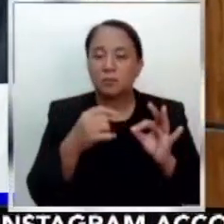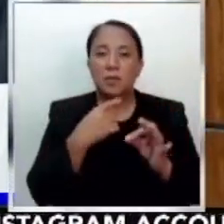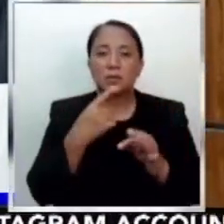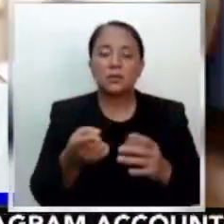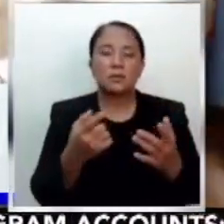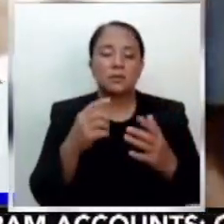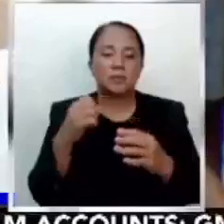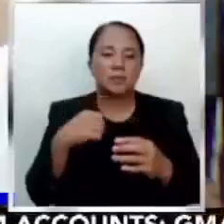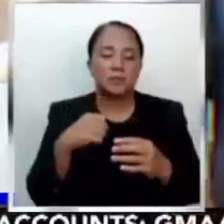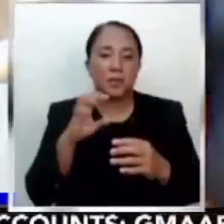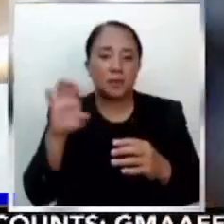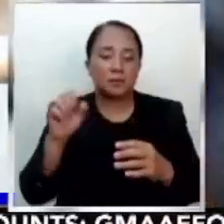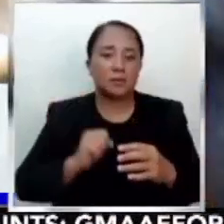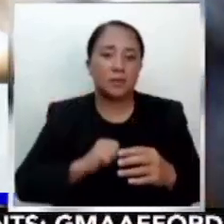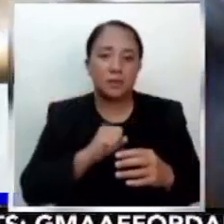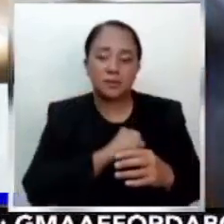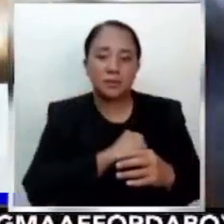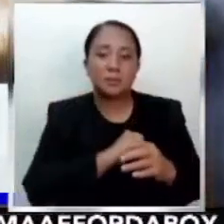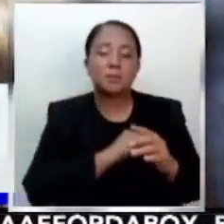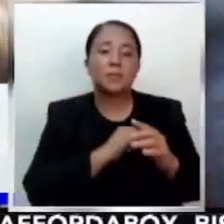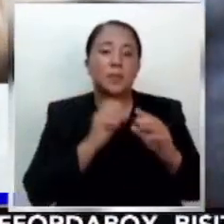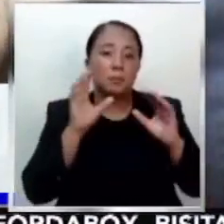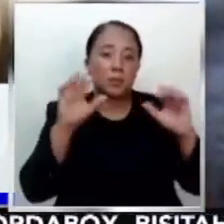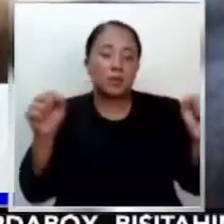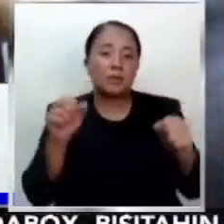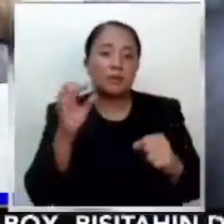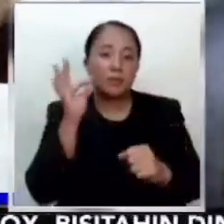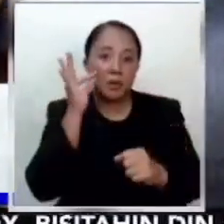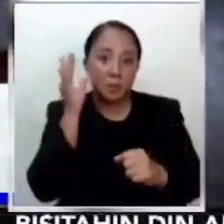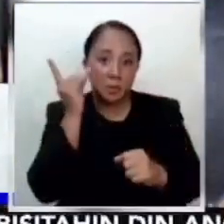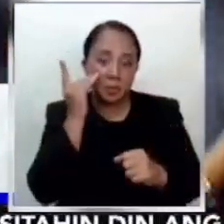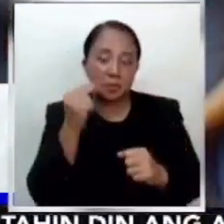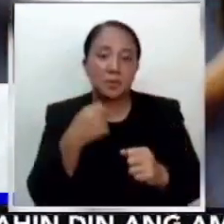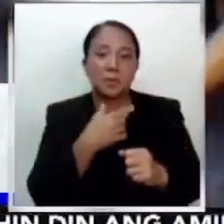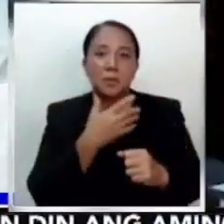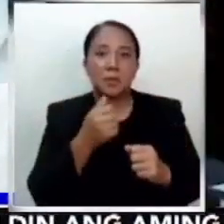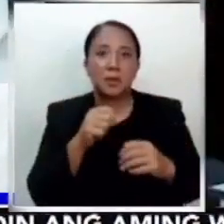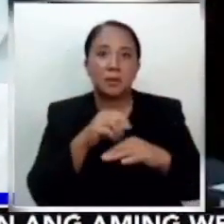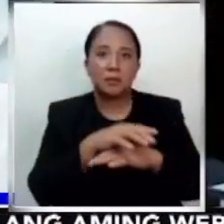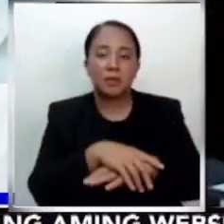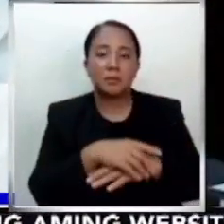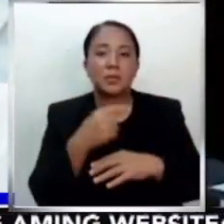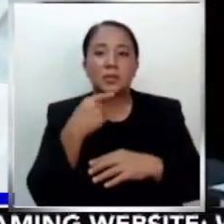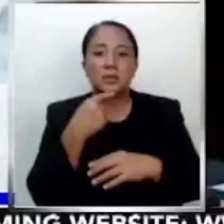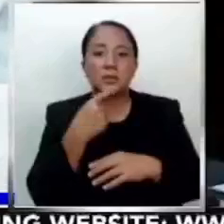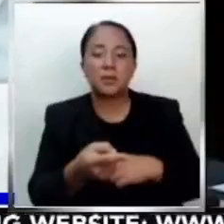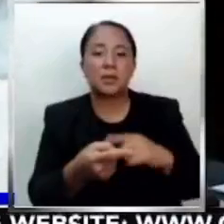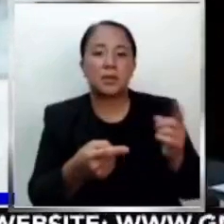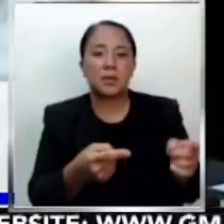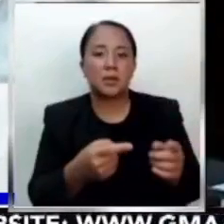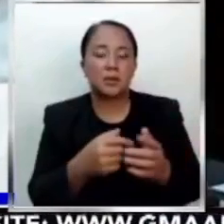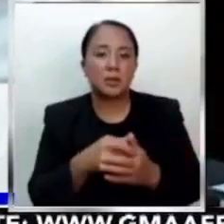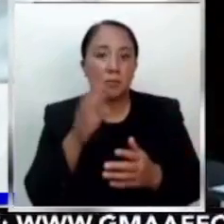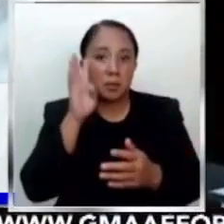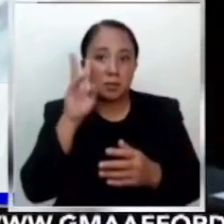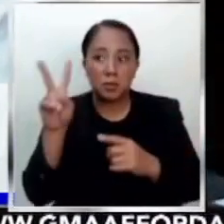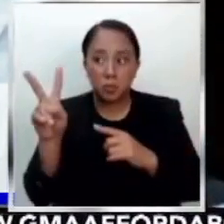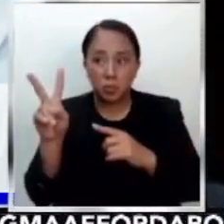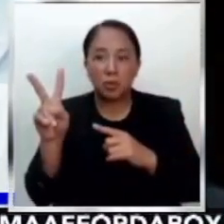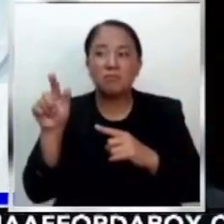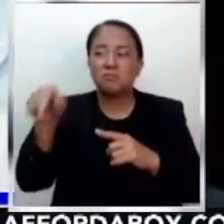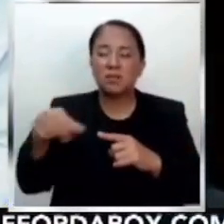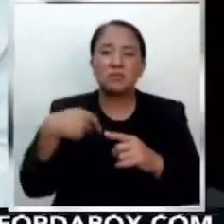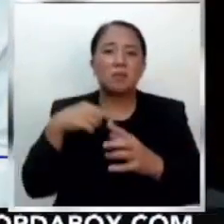Franklin Drilon, makakaapekto kung may babasbasan si President-elect Bongbong Marcos. He is the political leader, certainly. That cannot